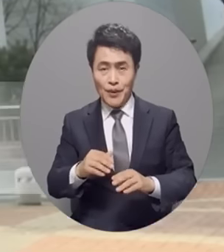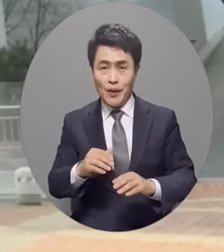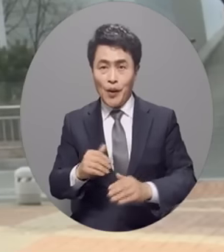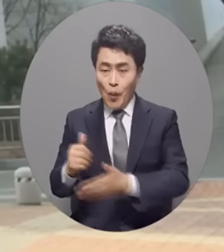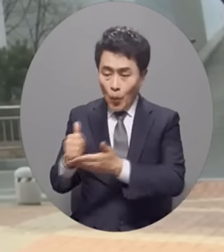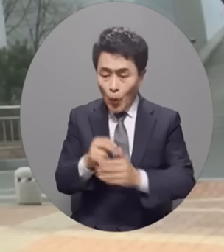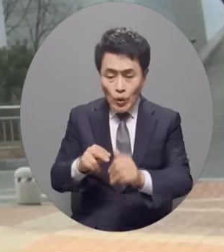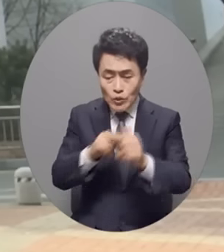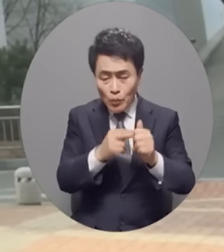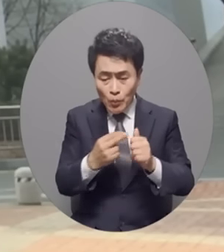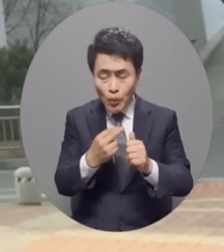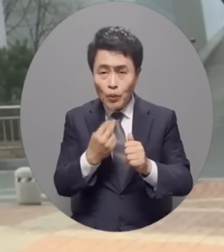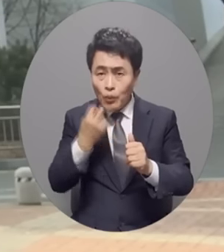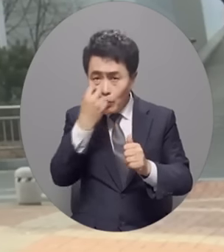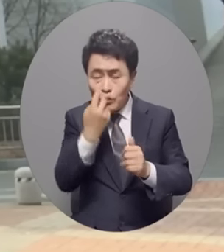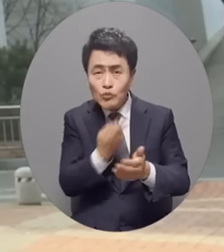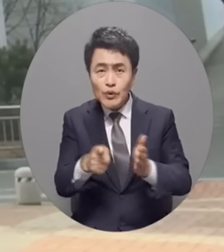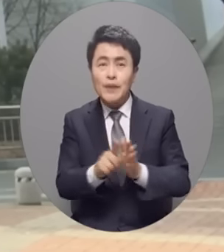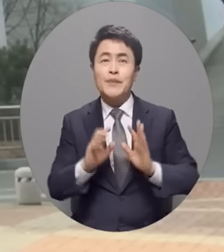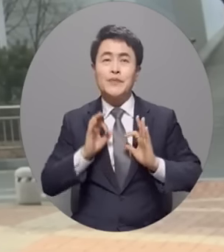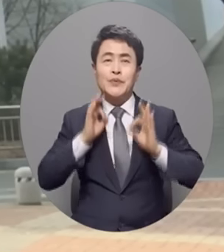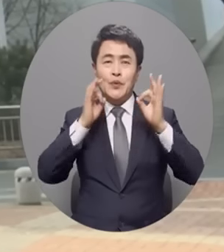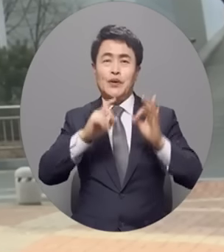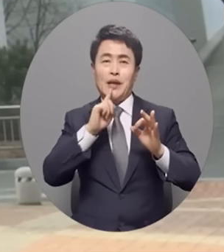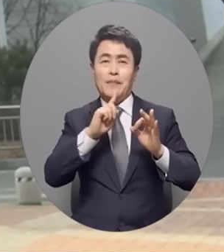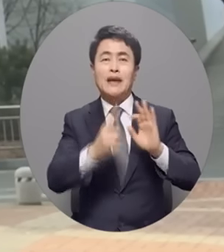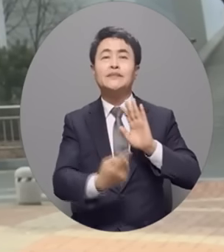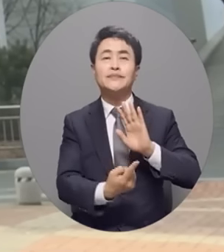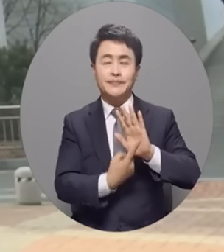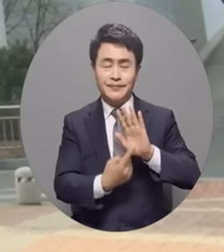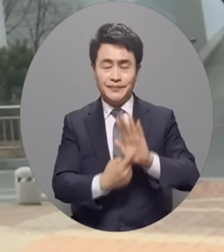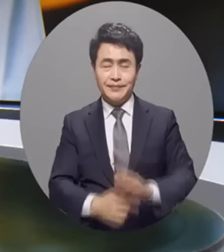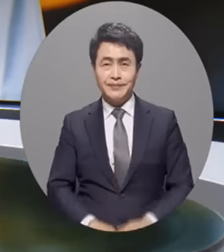장사였다고 밝혔습니다 MBC 뉴스 나연입니다